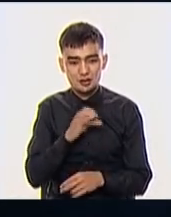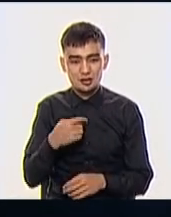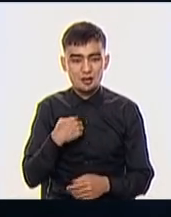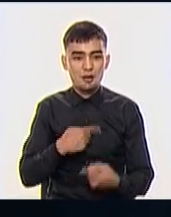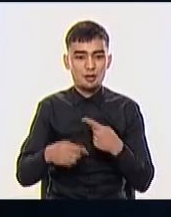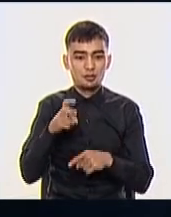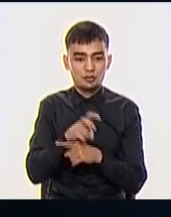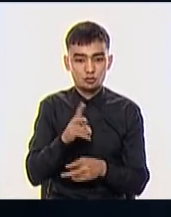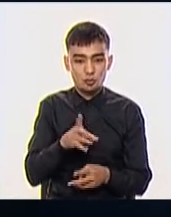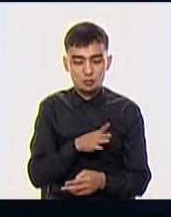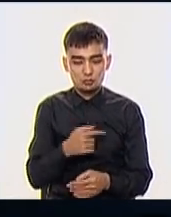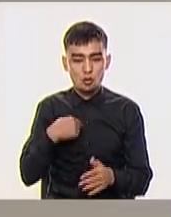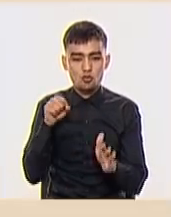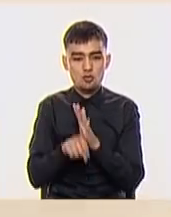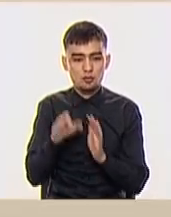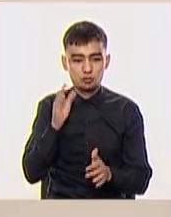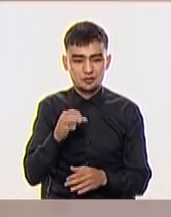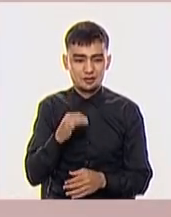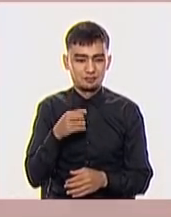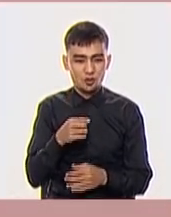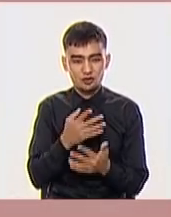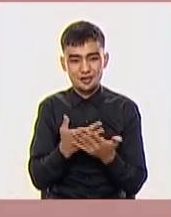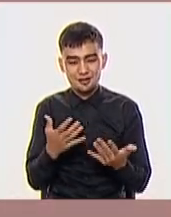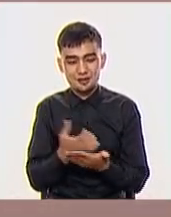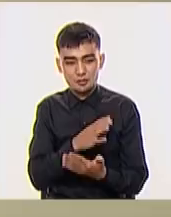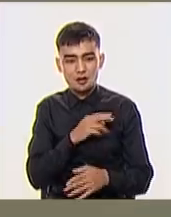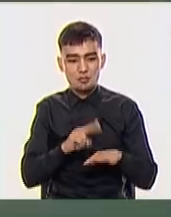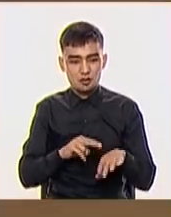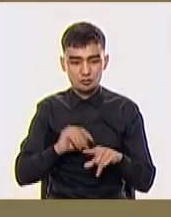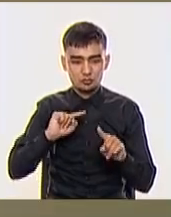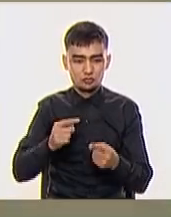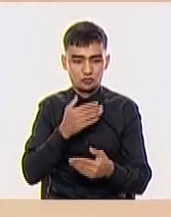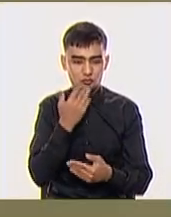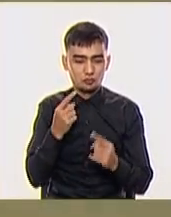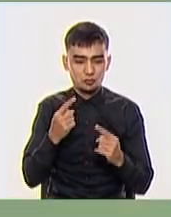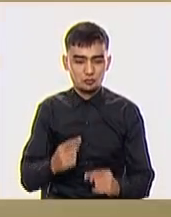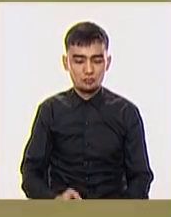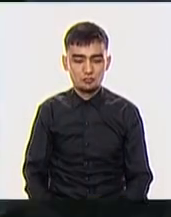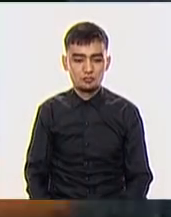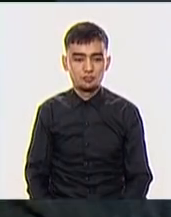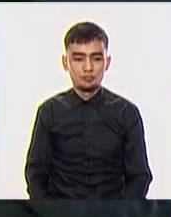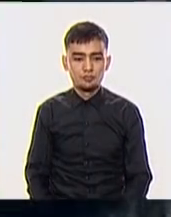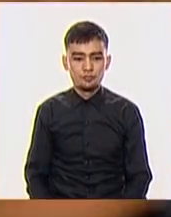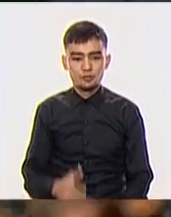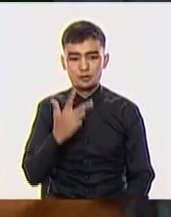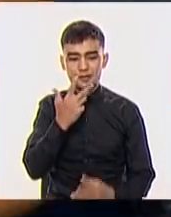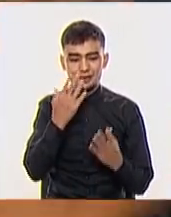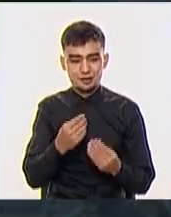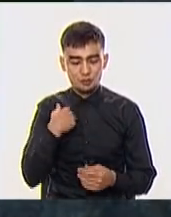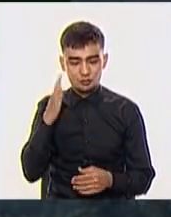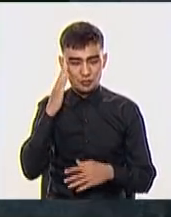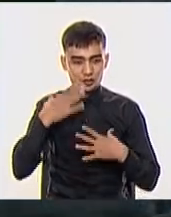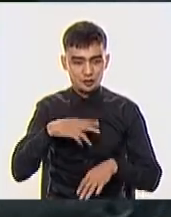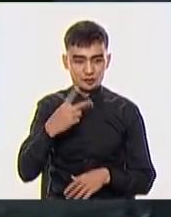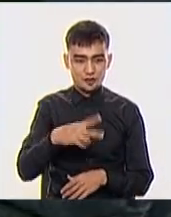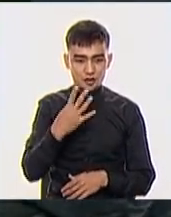өлтіреміз деп сес көрсетеді екен. Олардан суық қару тәркіленсе де полиция қамауға алмай тұр дейді. 3 күн ұйықтамай 24